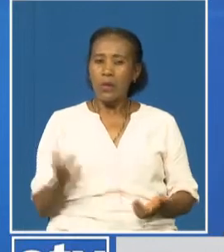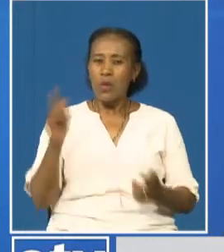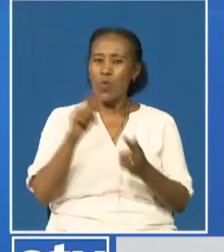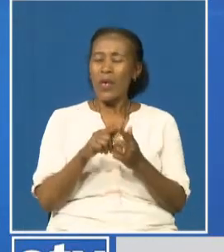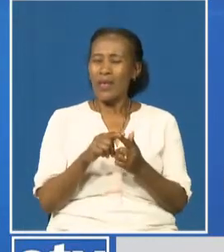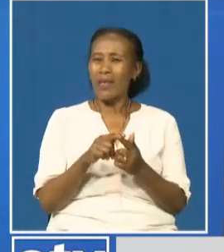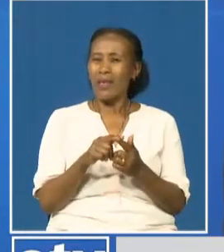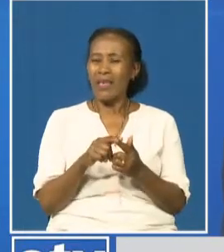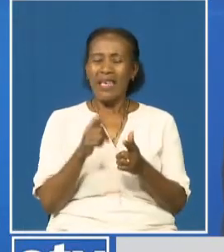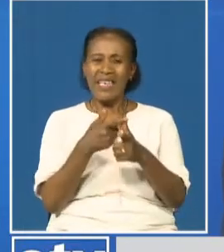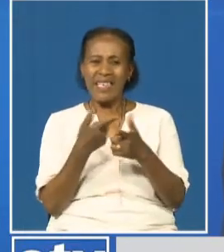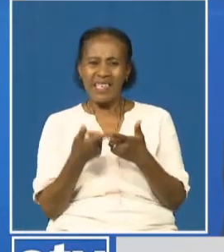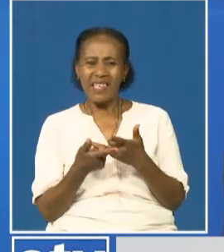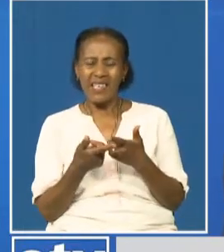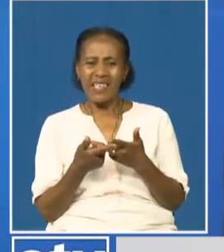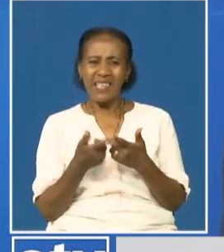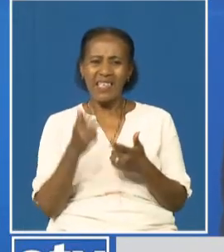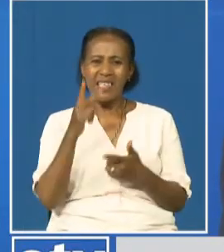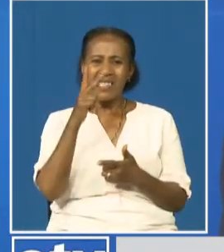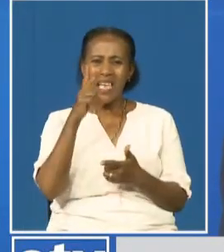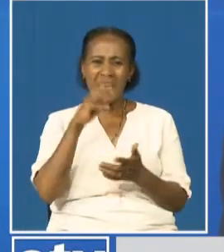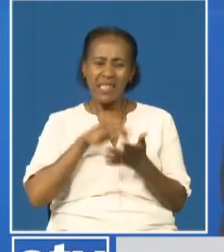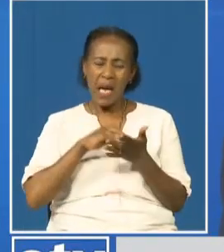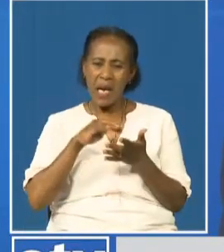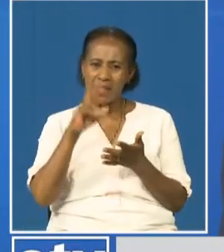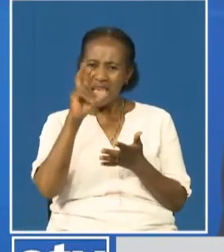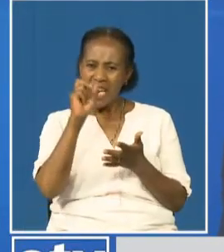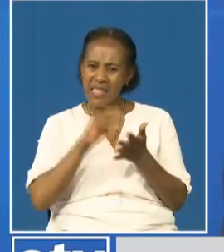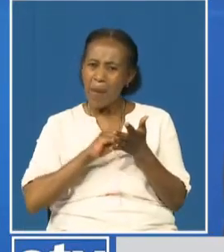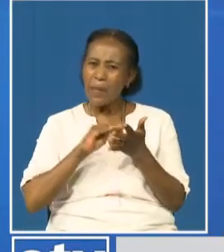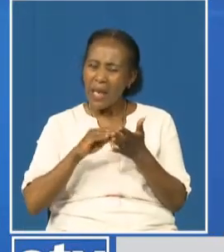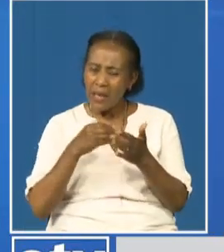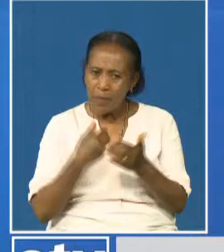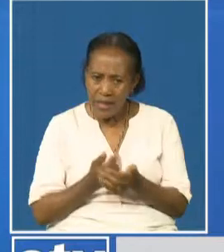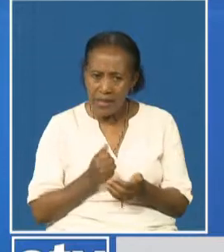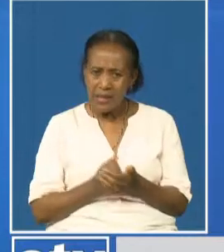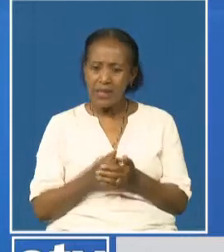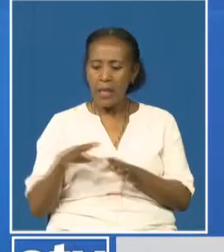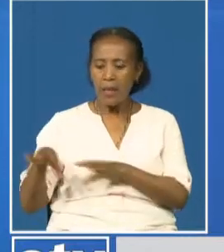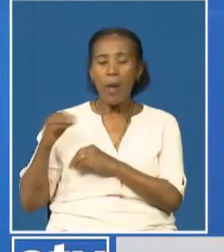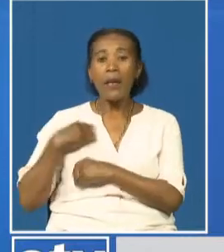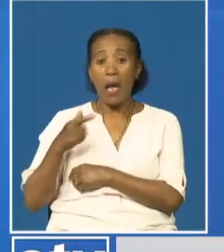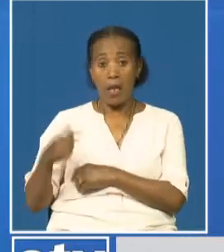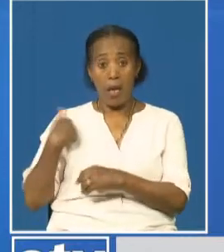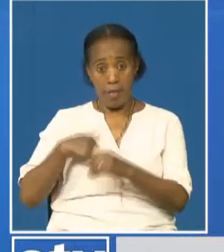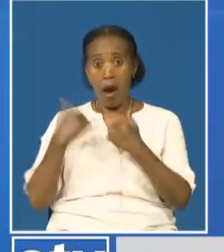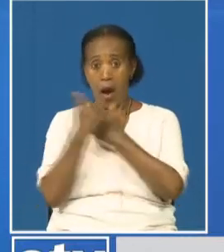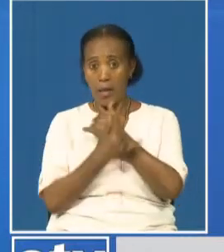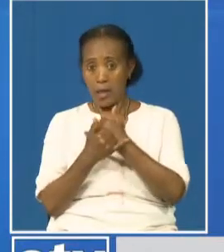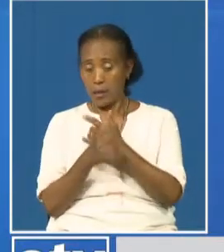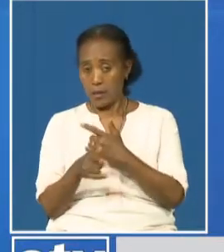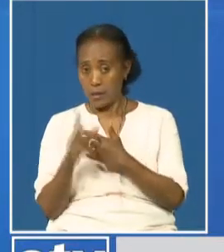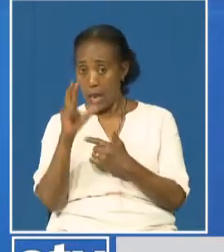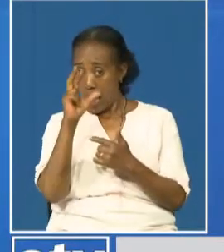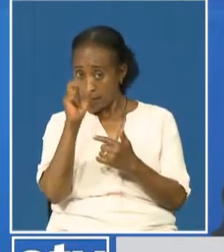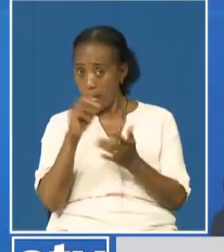ወደ እንግዲህ 30 ሚሊዮን ምናምን የሚደርስ ተማሪ አለ እኛ ሀገር።